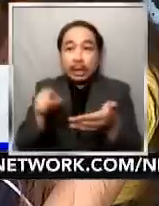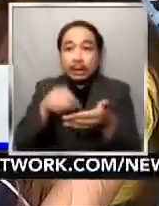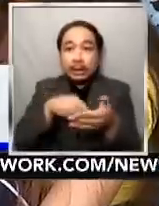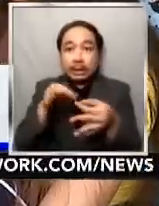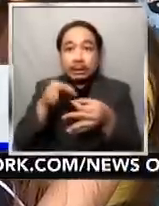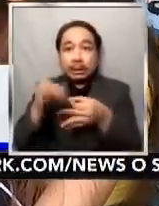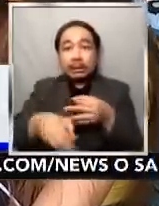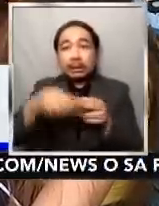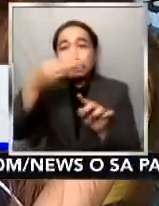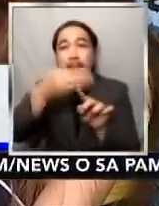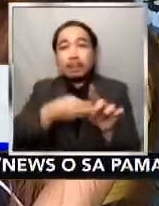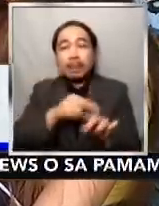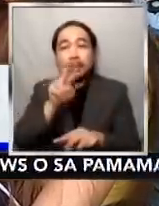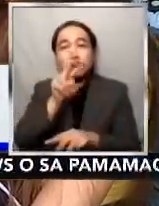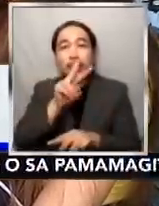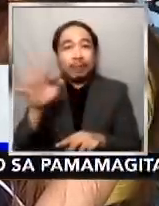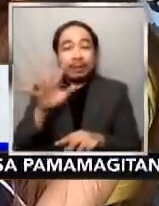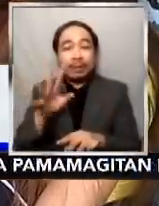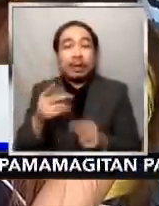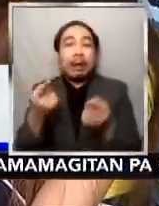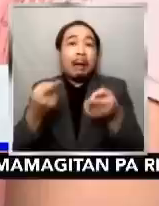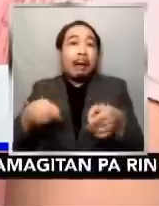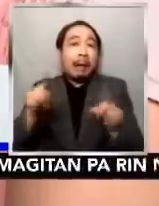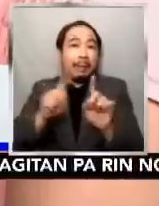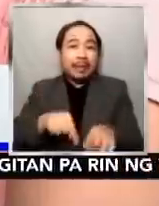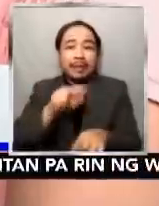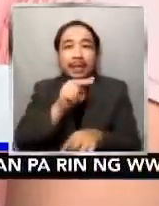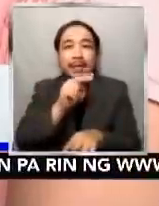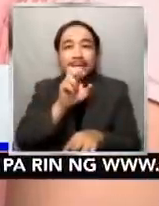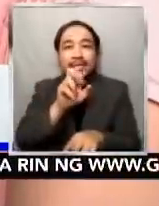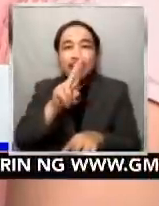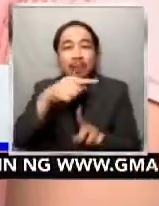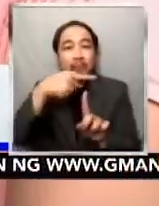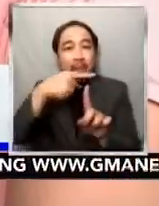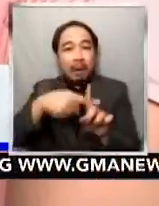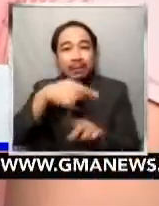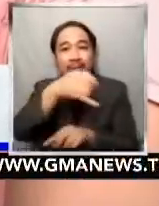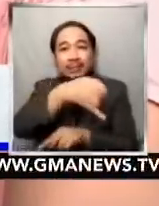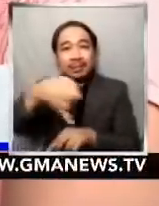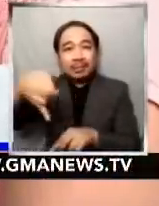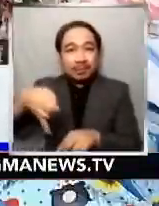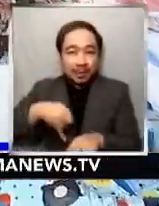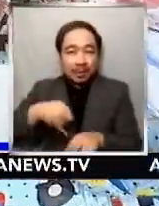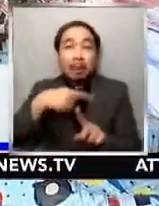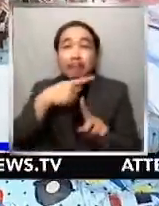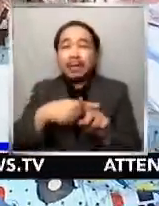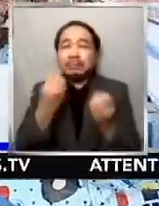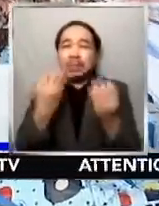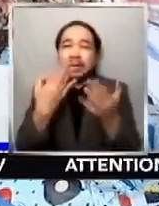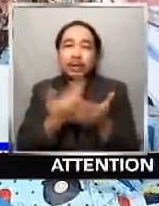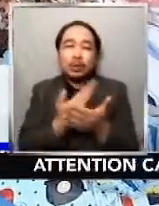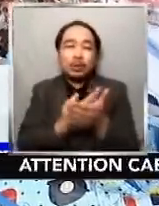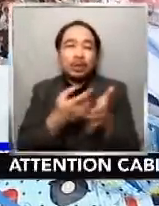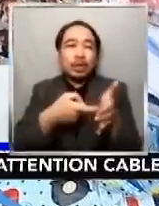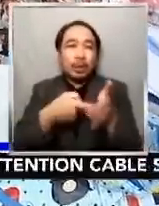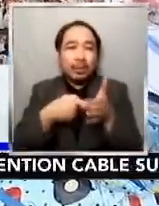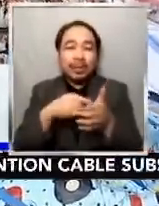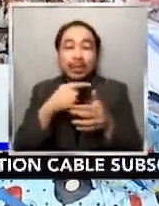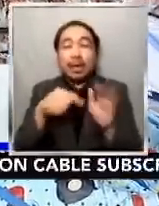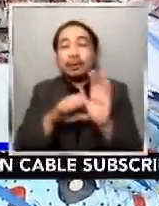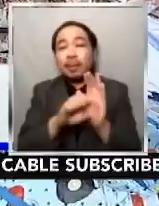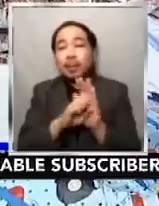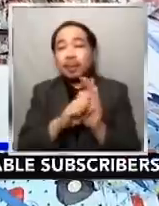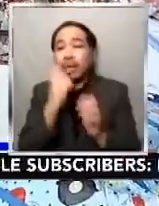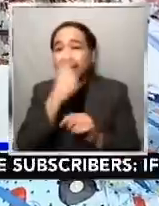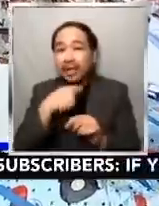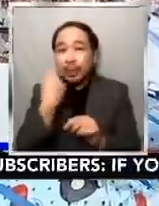sila ng NCR plus bubble at mga bagong requirement tulad ng negative RT-PCR test result. Stranded na sila mula noon dahil wala